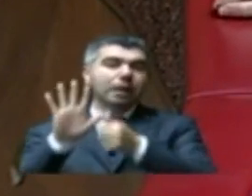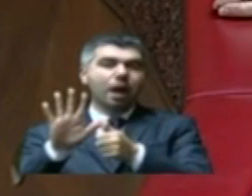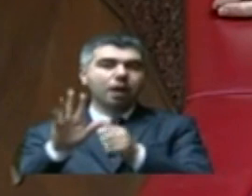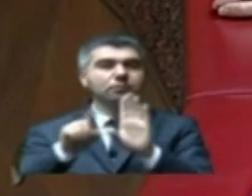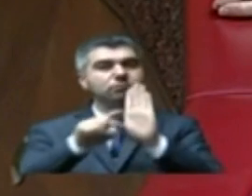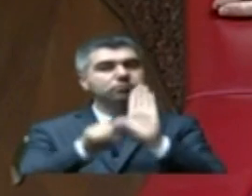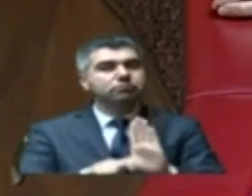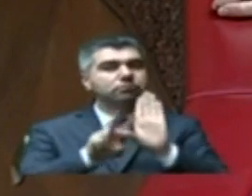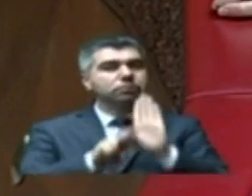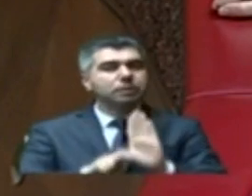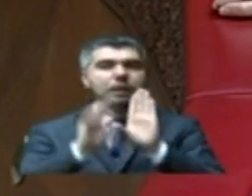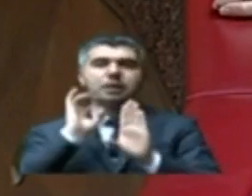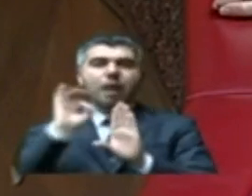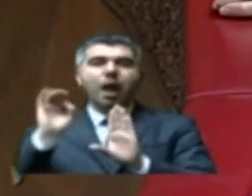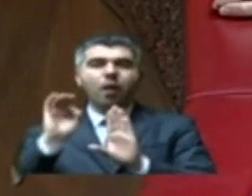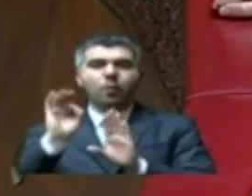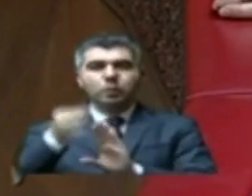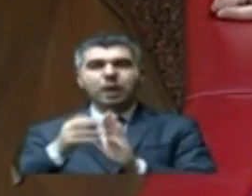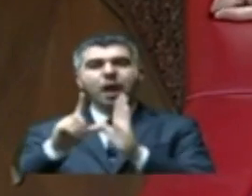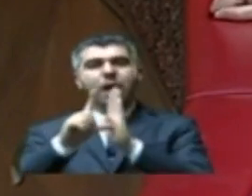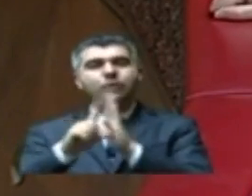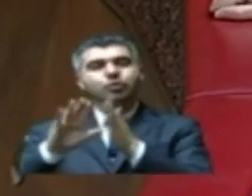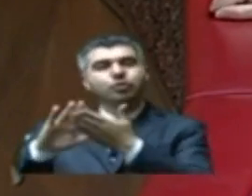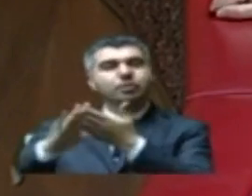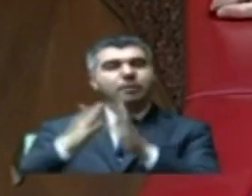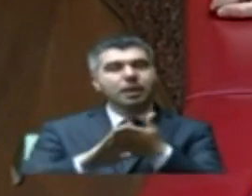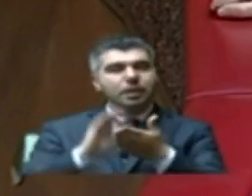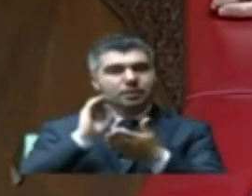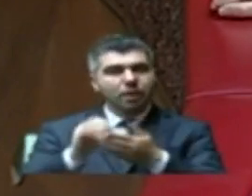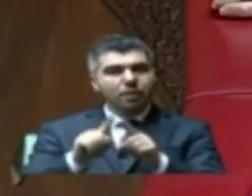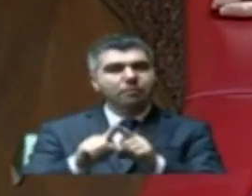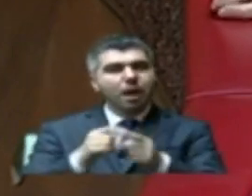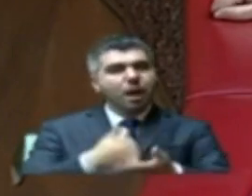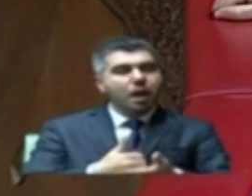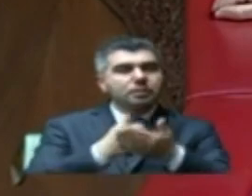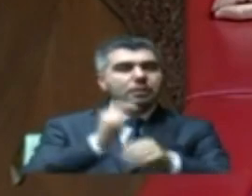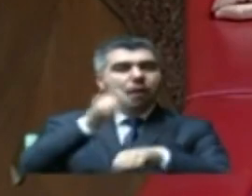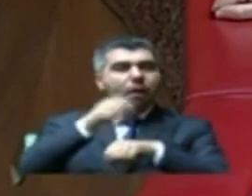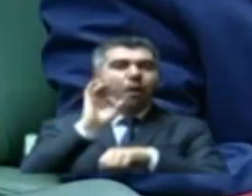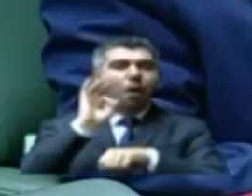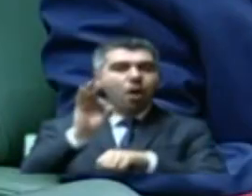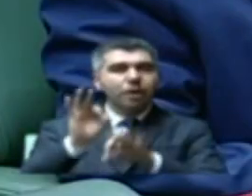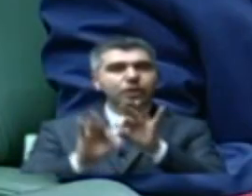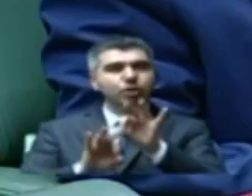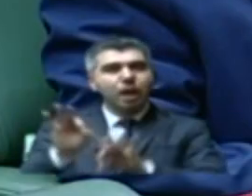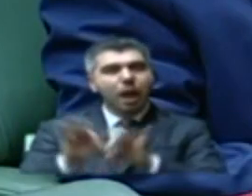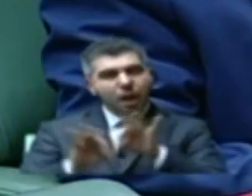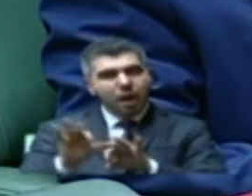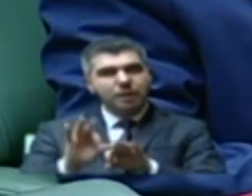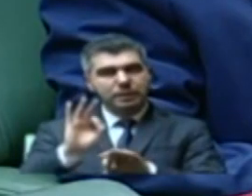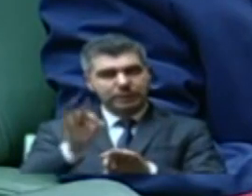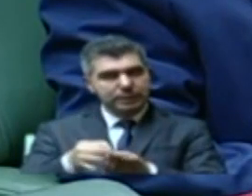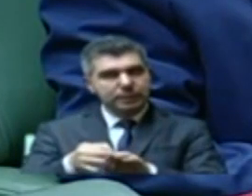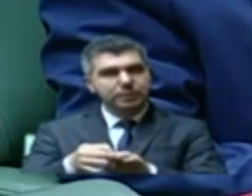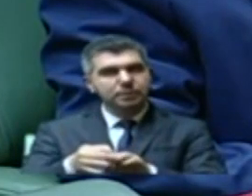المقاعد. اذا فهذه كلها اجراءات من اجل تحفيز العمل التعاوني في مجال الصناعه التقليديه، وهذه كلها اجراءات صحيح ما نقولش بانها